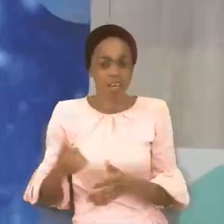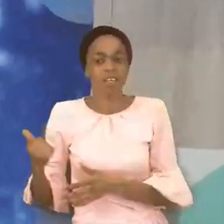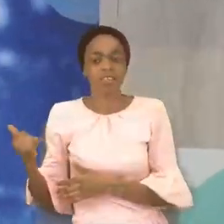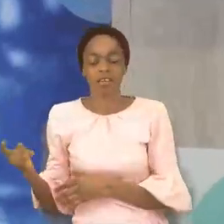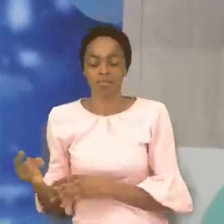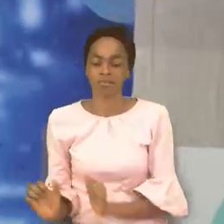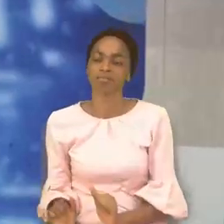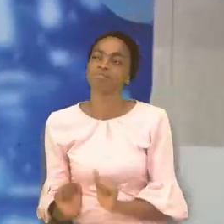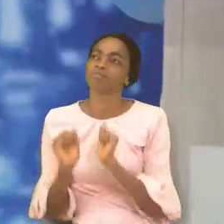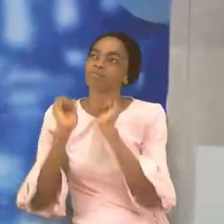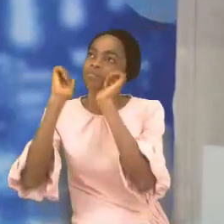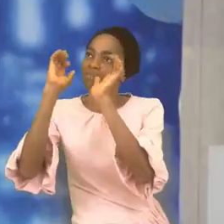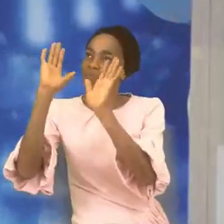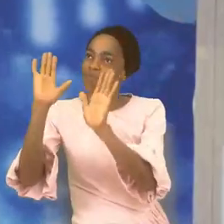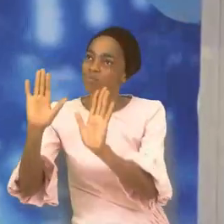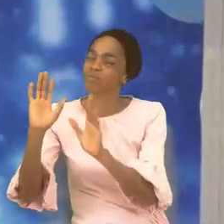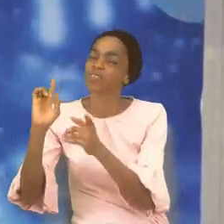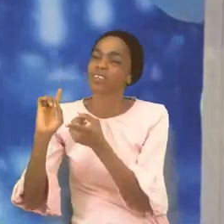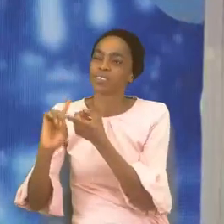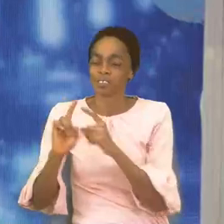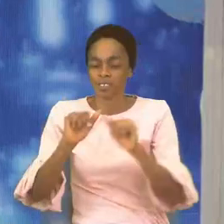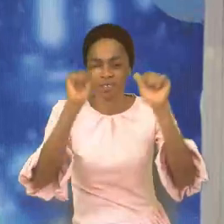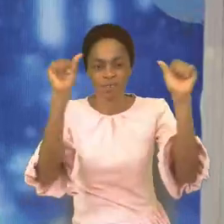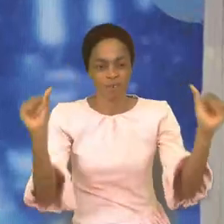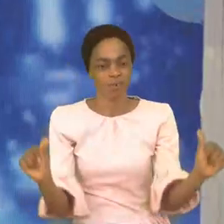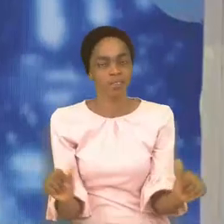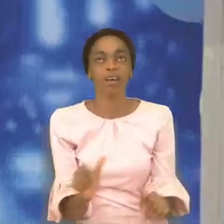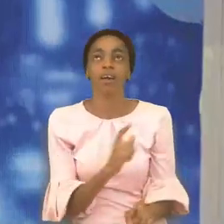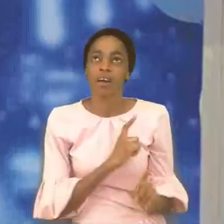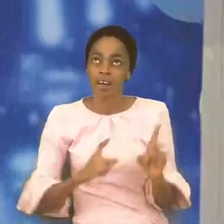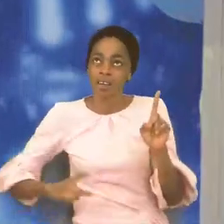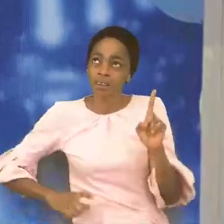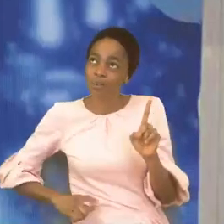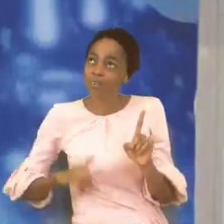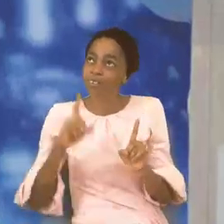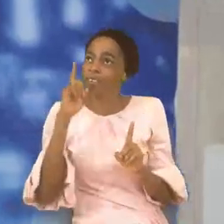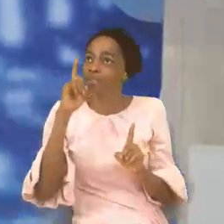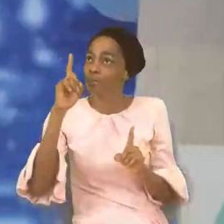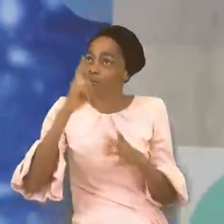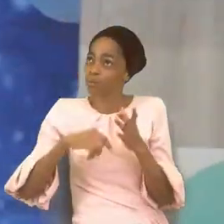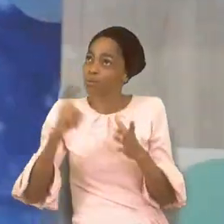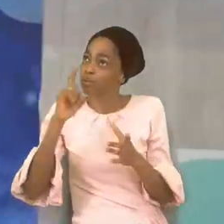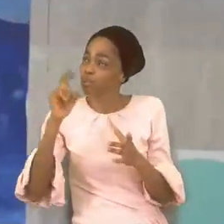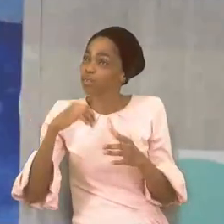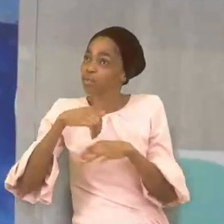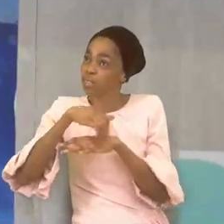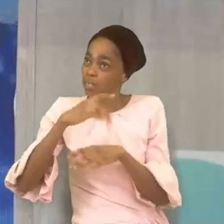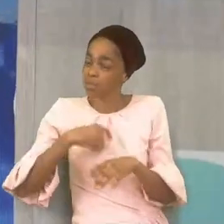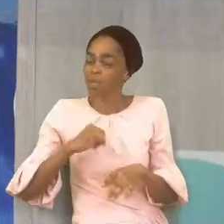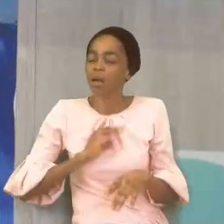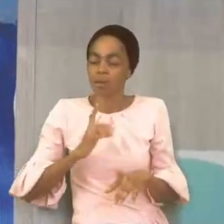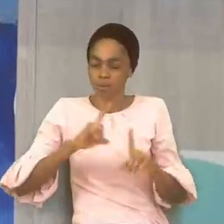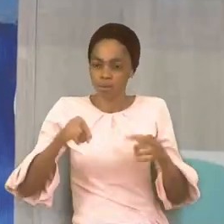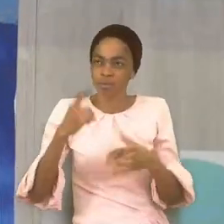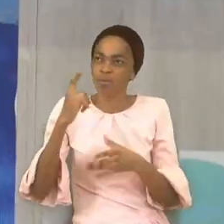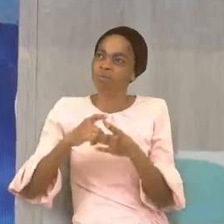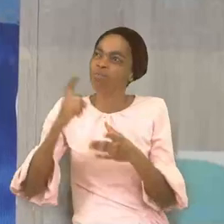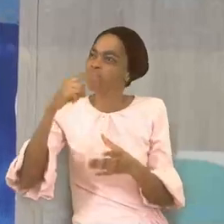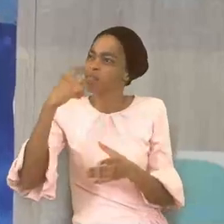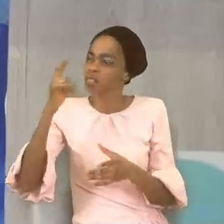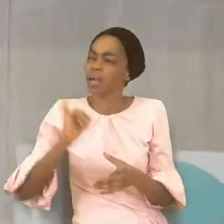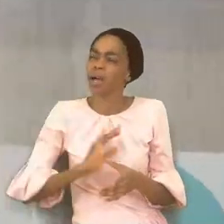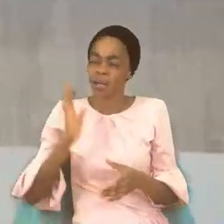et ils ont tout déposé sur l'autel. Seigneur, là où tu m'enverras, j'irai.